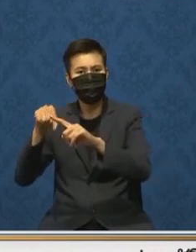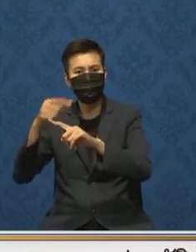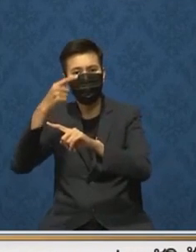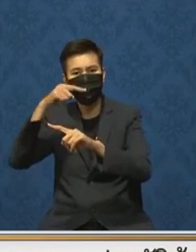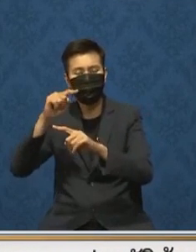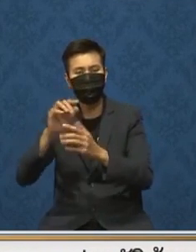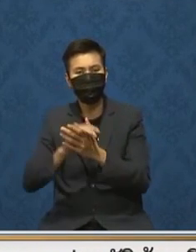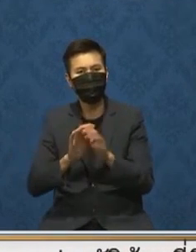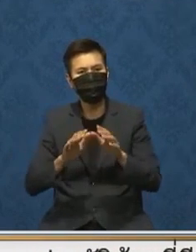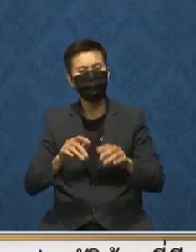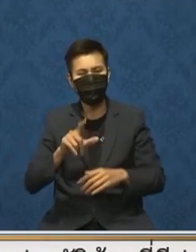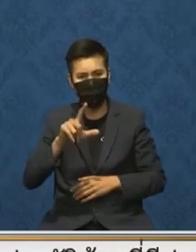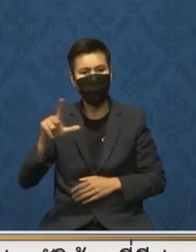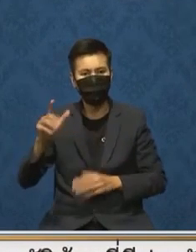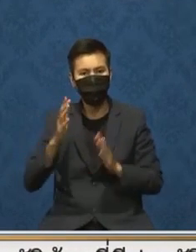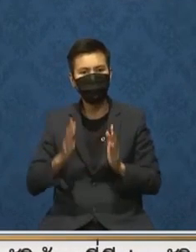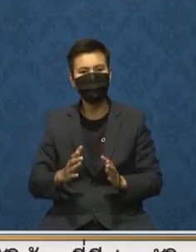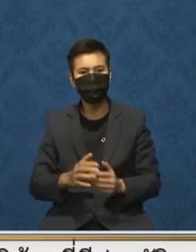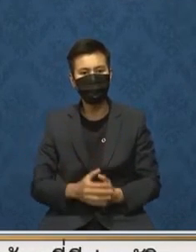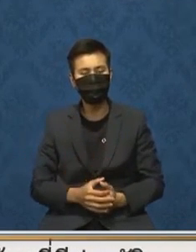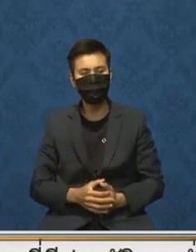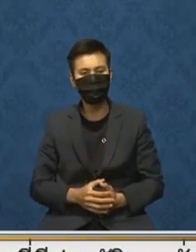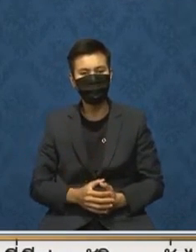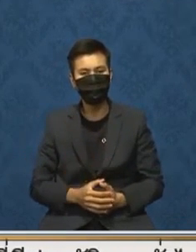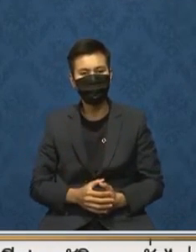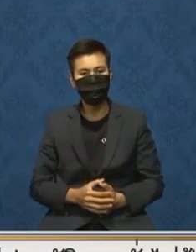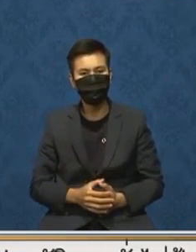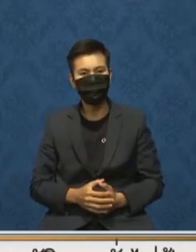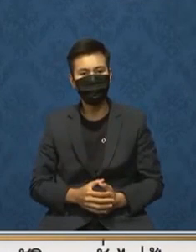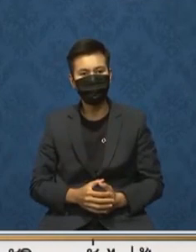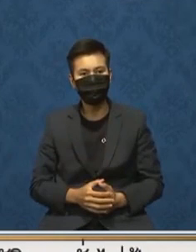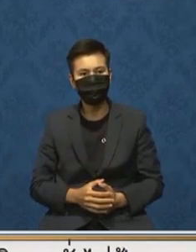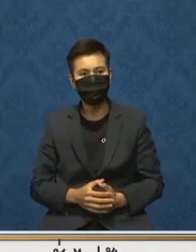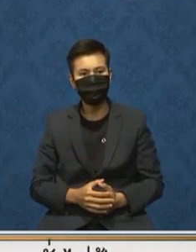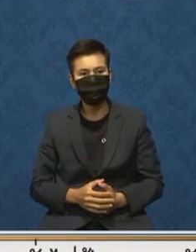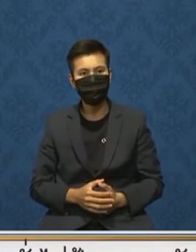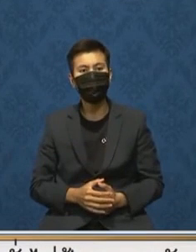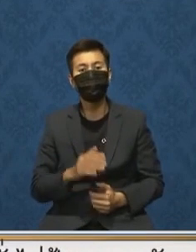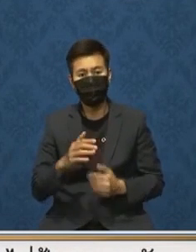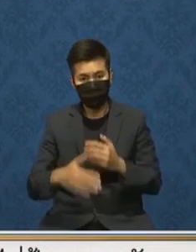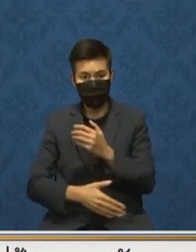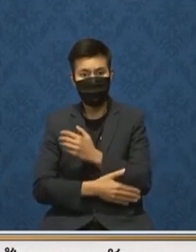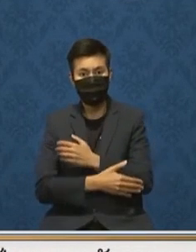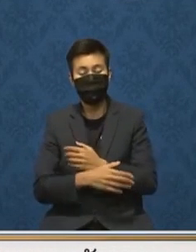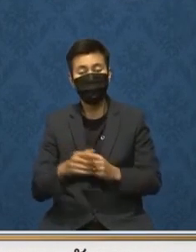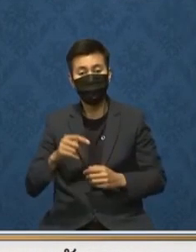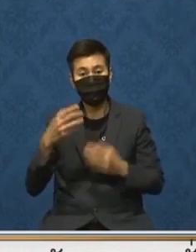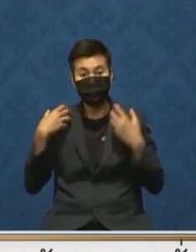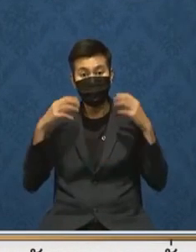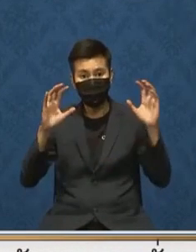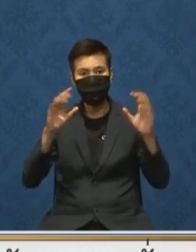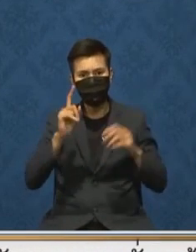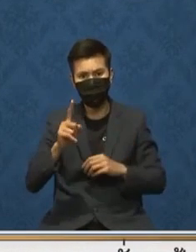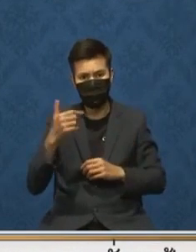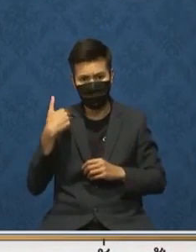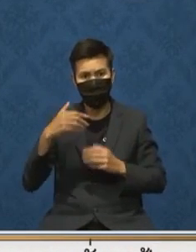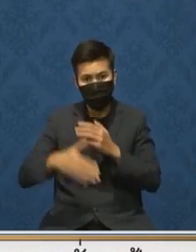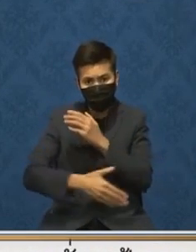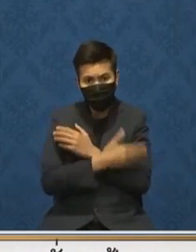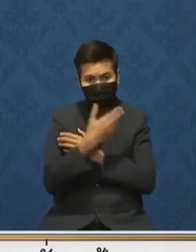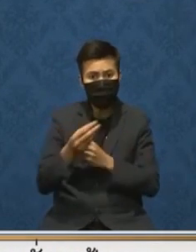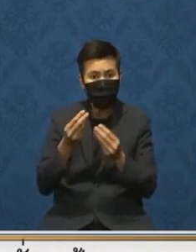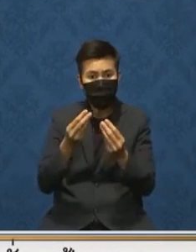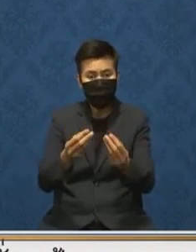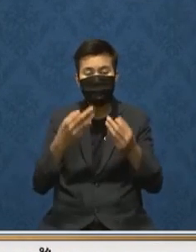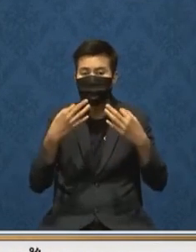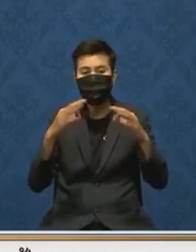านคนอยู่นะครับท่านประธานเขารัฐบาลเนี่ยควรให้โอกาสนะครับจะต้องให้โอกาสเขาในสิทธิเส